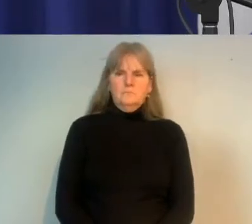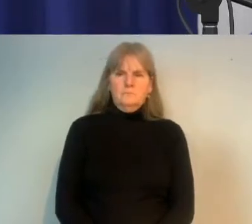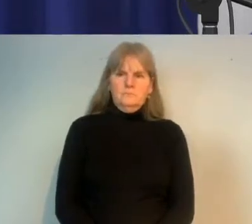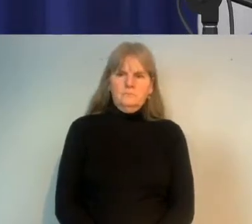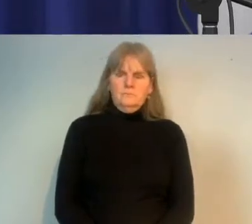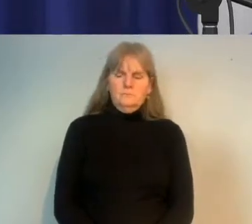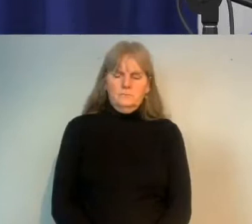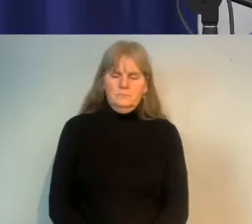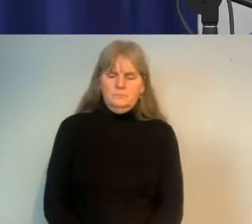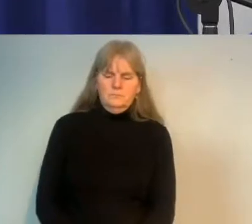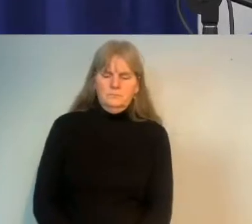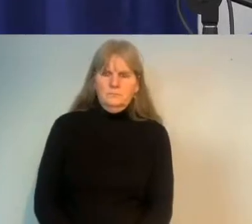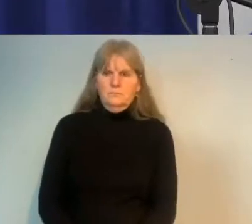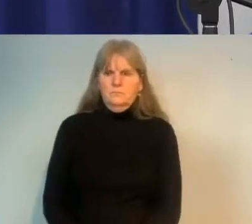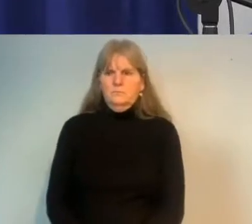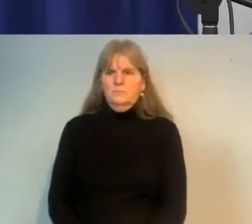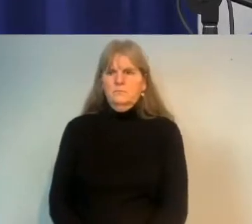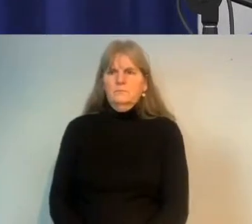et